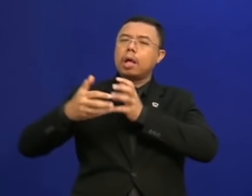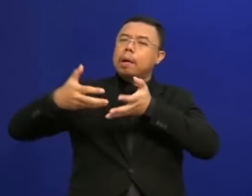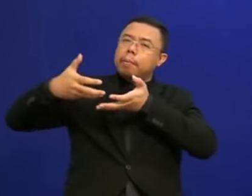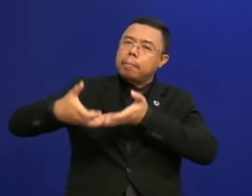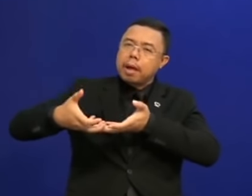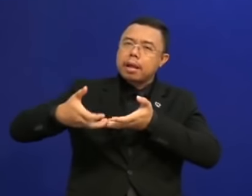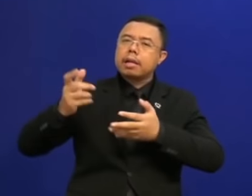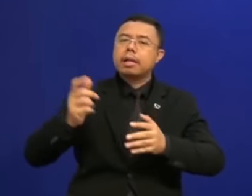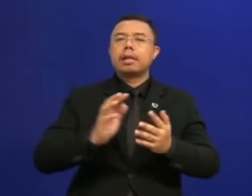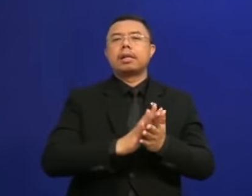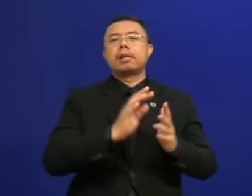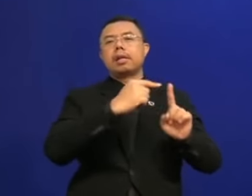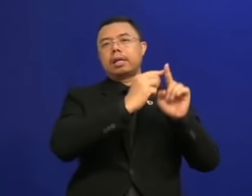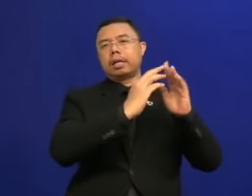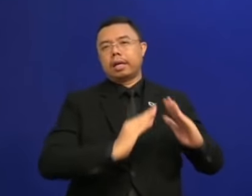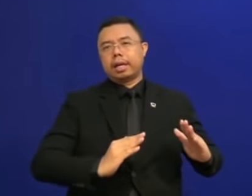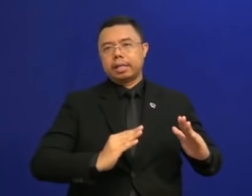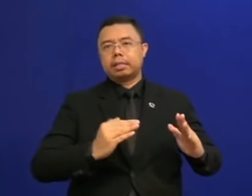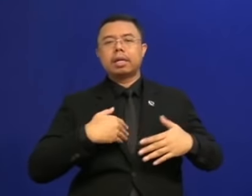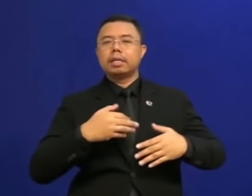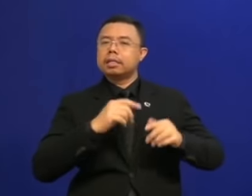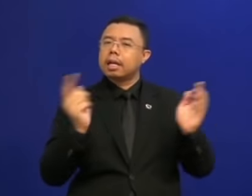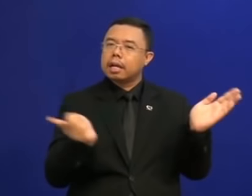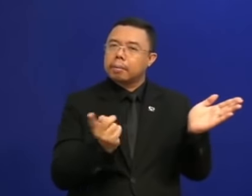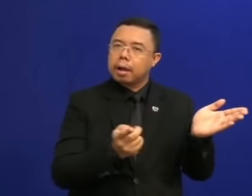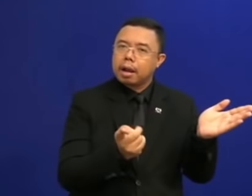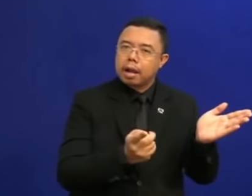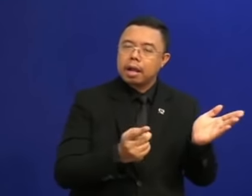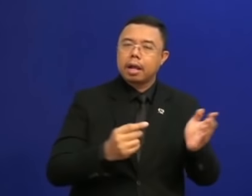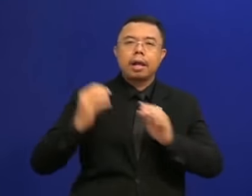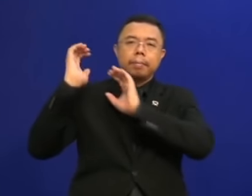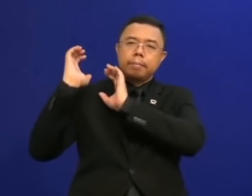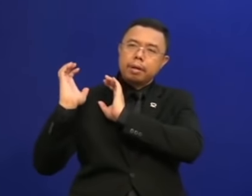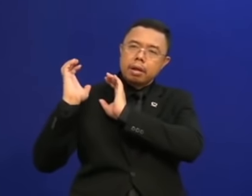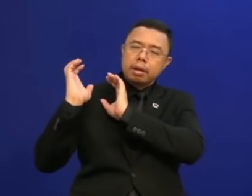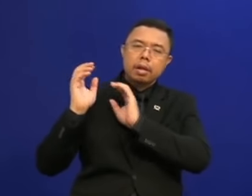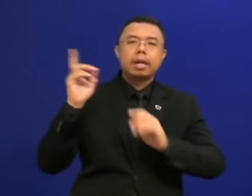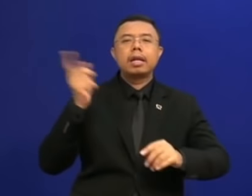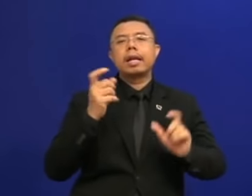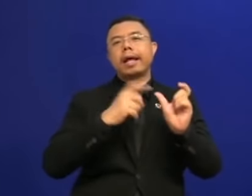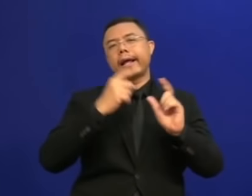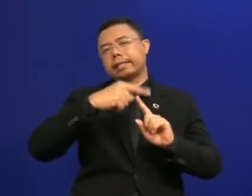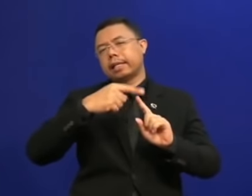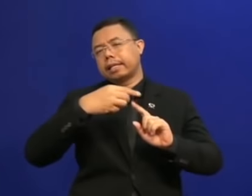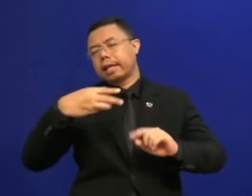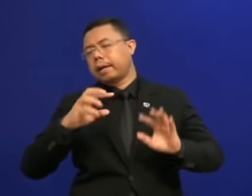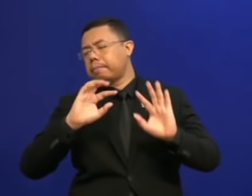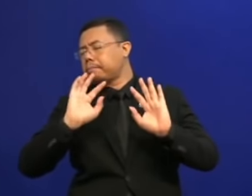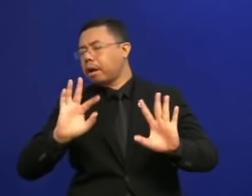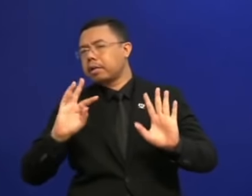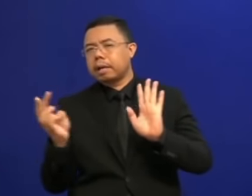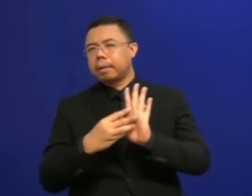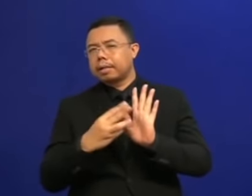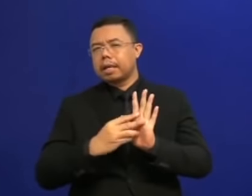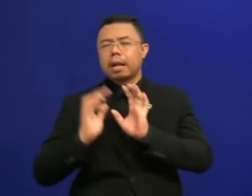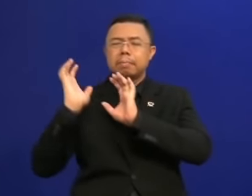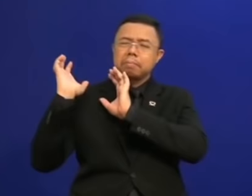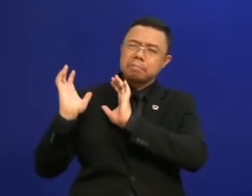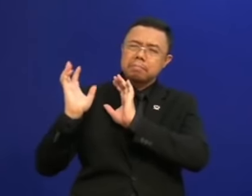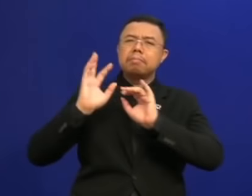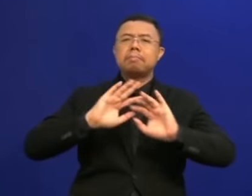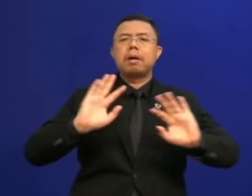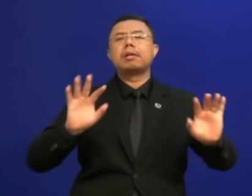gembalakan, memikul sekolah tinggi teologi dengan berbagai persoalannya, memikul